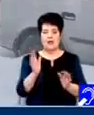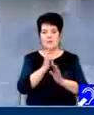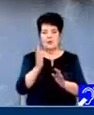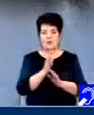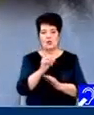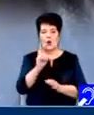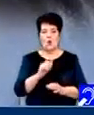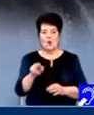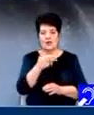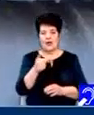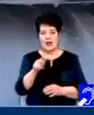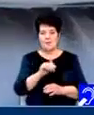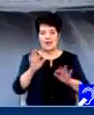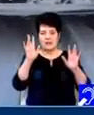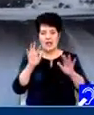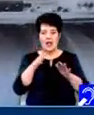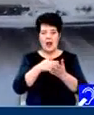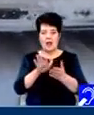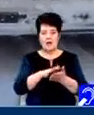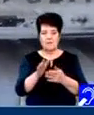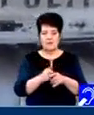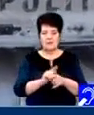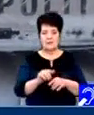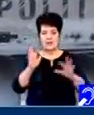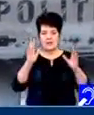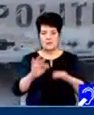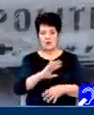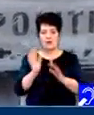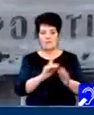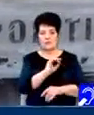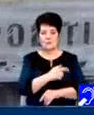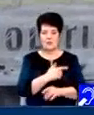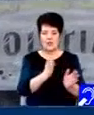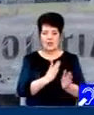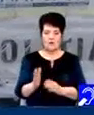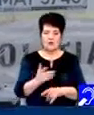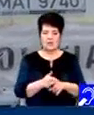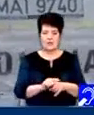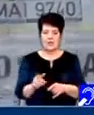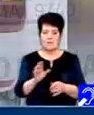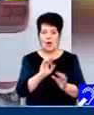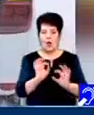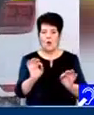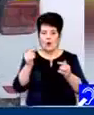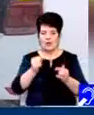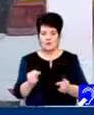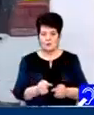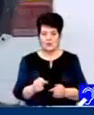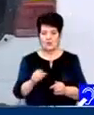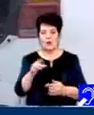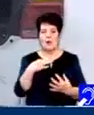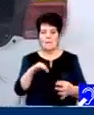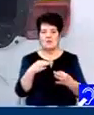menține codul galben de lapoviță, ninsori și vânt puternic. Șoferii, în special cei de pe cursele regulate, trebuie să-și doteze corespunzător mașinile,